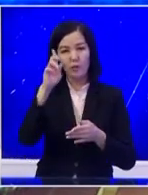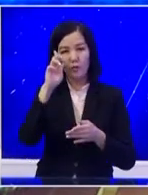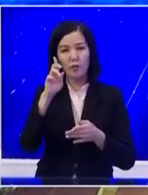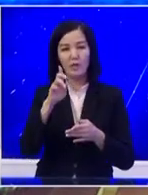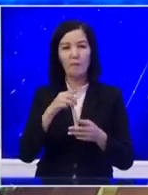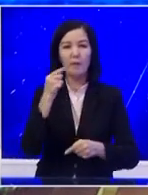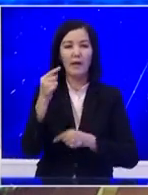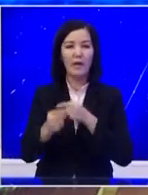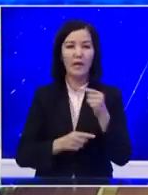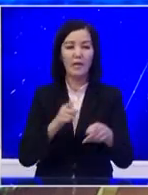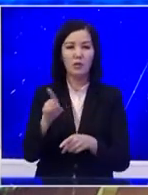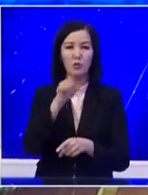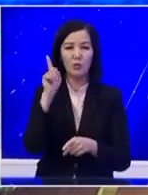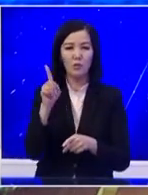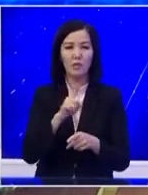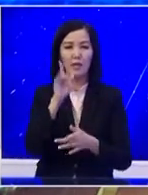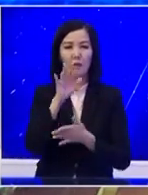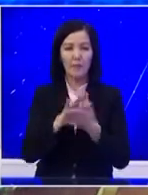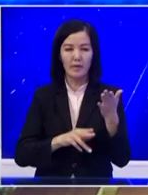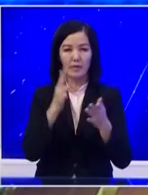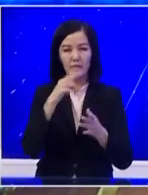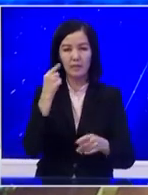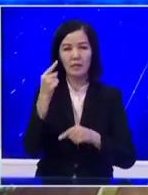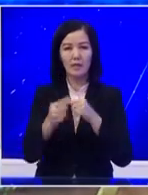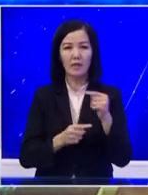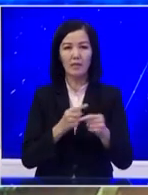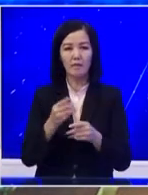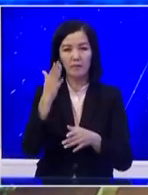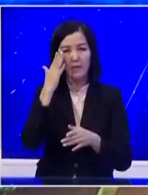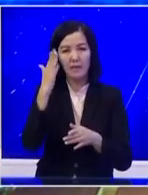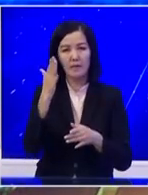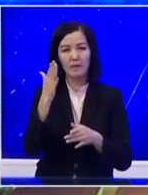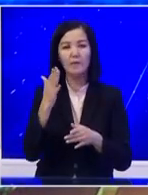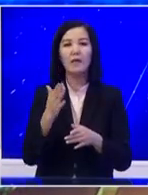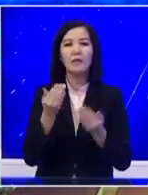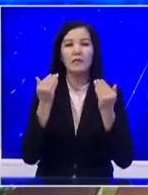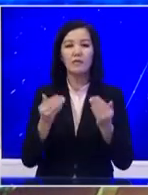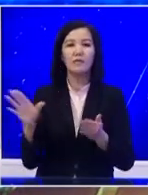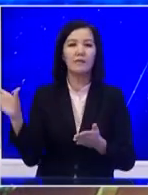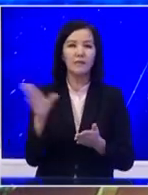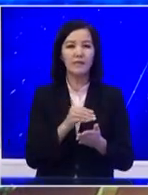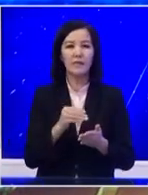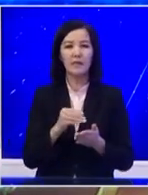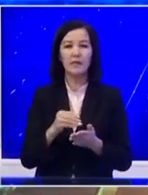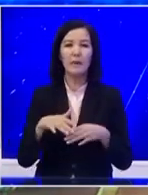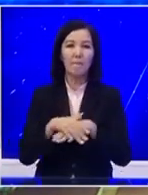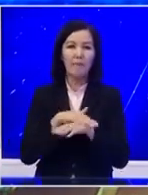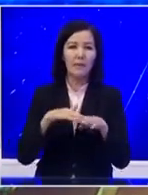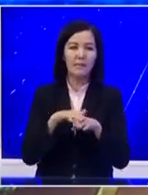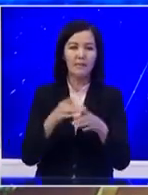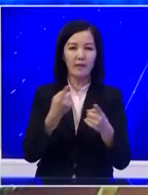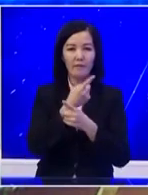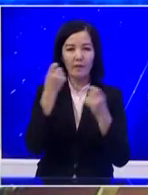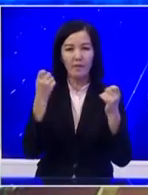поколение журналистов достойно продолжает традиции, заложенные их талантливыми предшественниками. Сегодня все отечественные средства